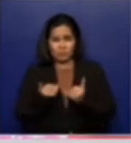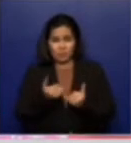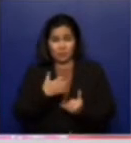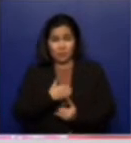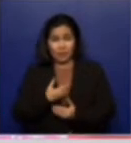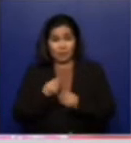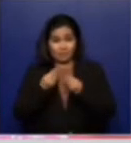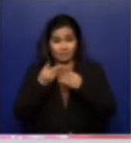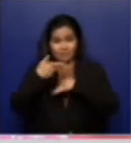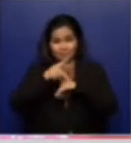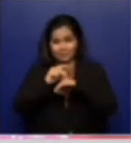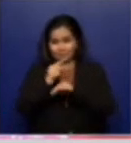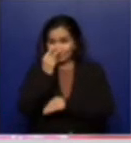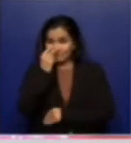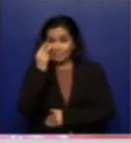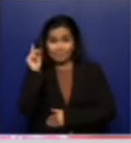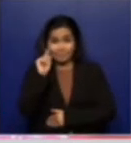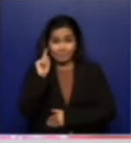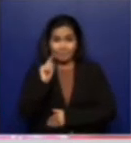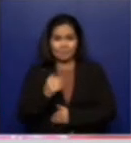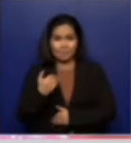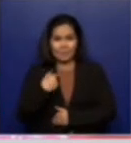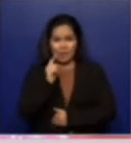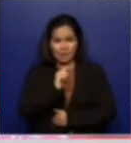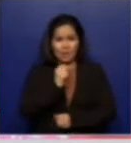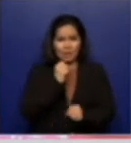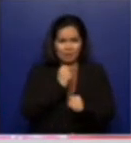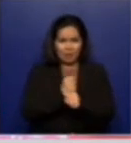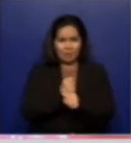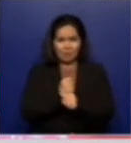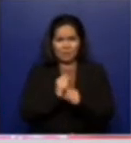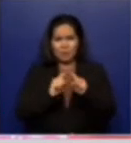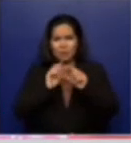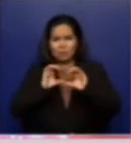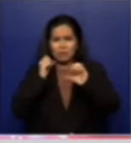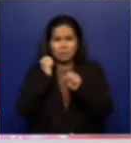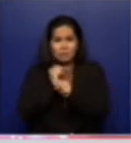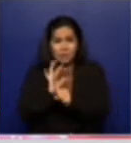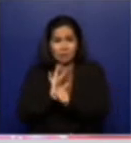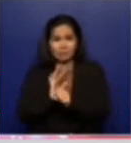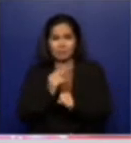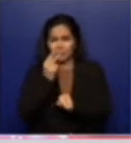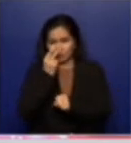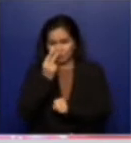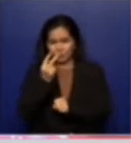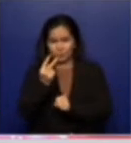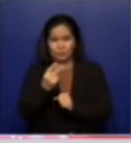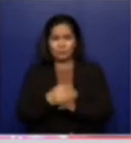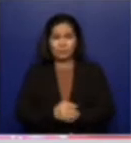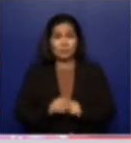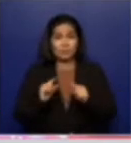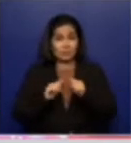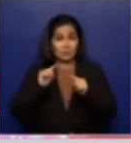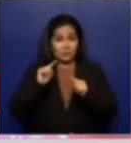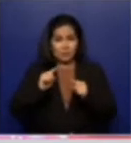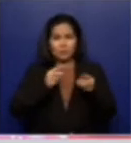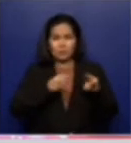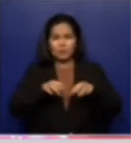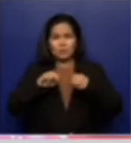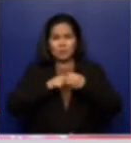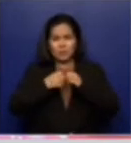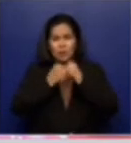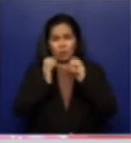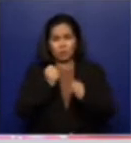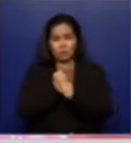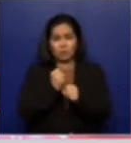เห็นว่าอะไรที่ควรทำแต่ไม่ทำเรื่องแรกการแก้ไขปัญหาคนว่างงาน